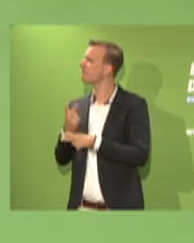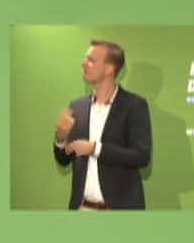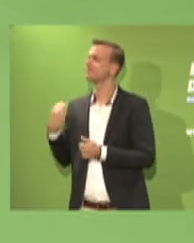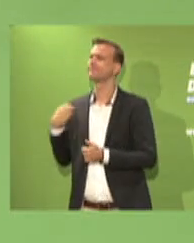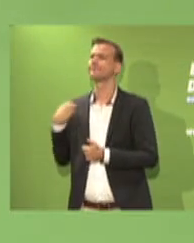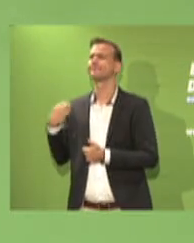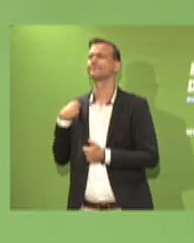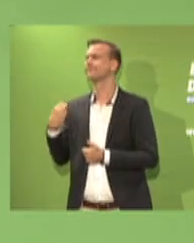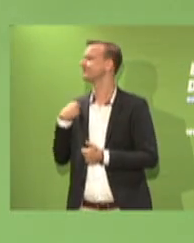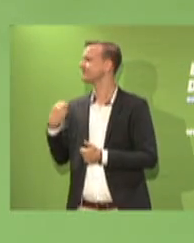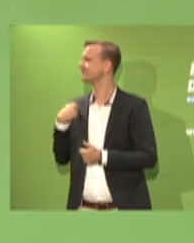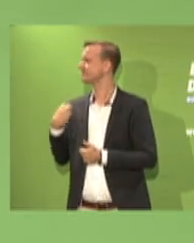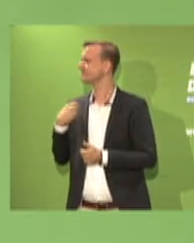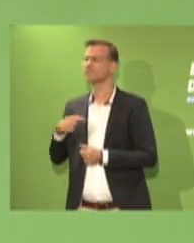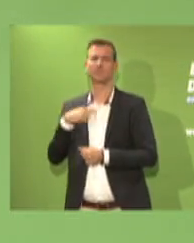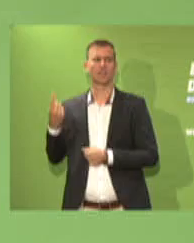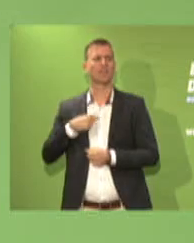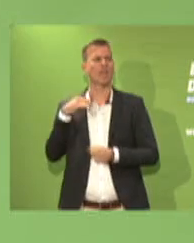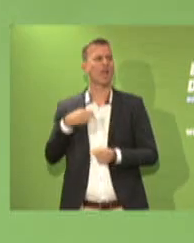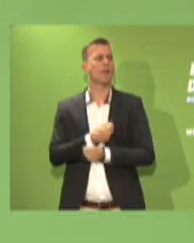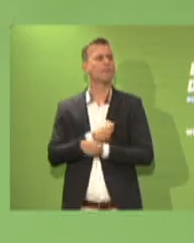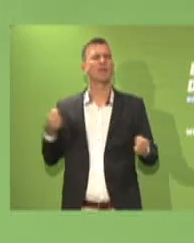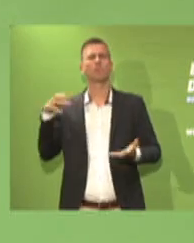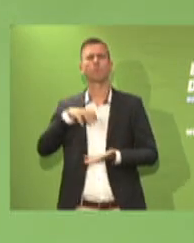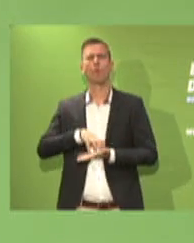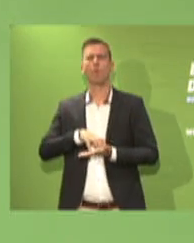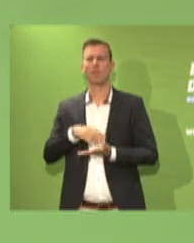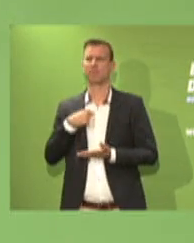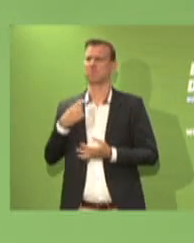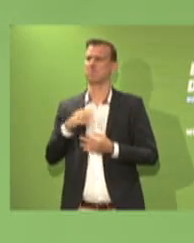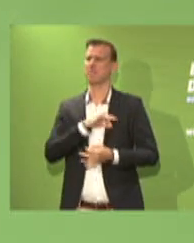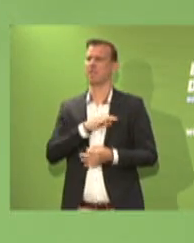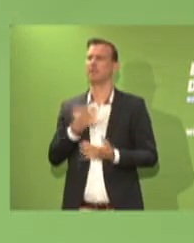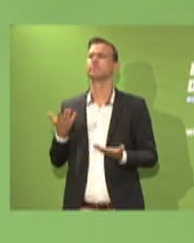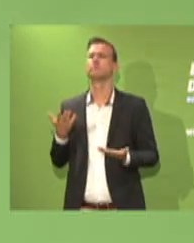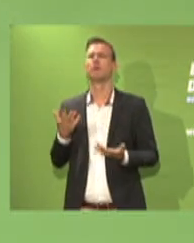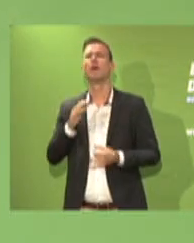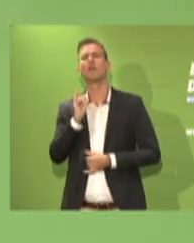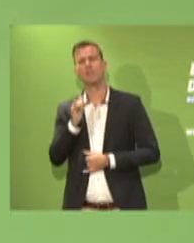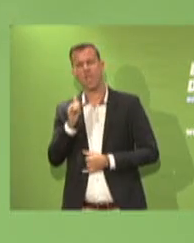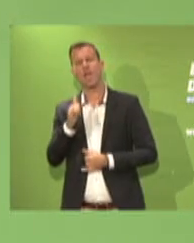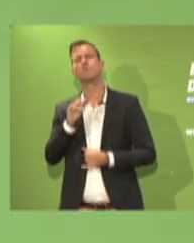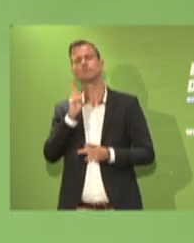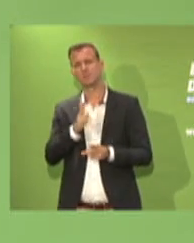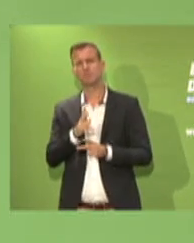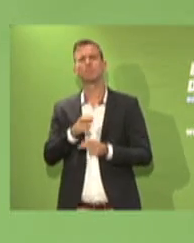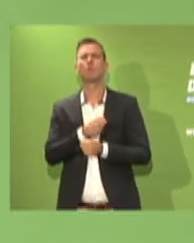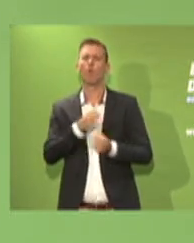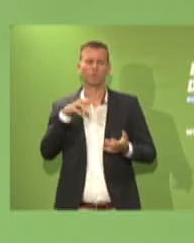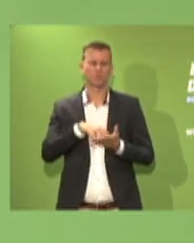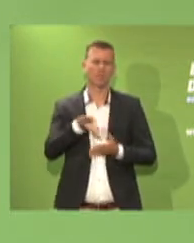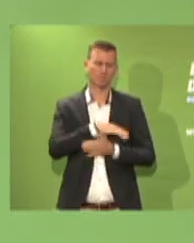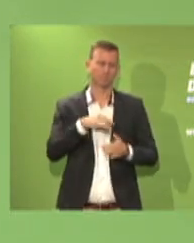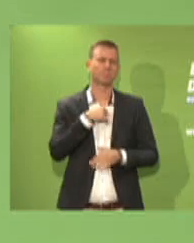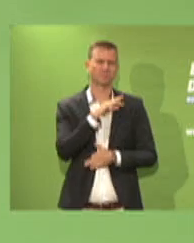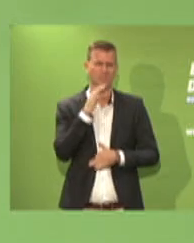seien die Partei der Metropolen, also die sozusagen Partei der Großstädte. Ja, wir sind auch in den urbanen Metropolen sehr, sehr stark, das haben wir auch bei